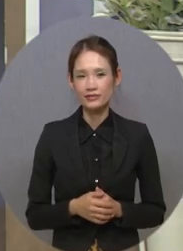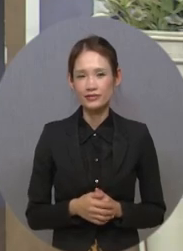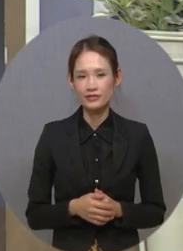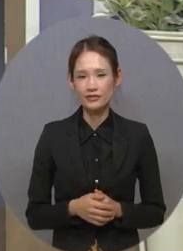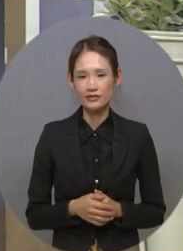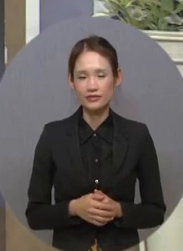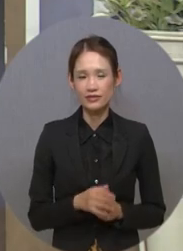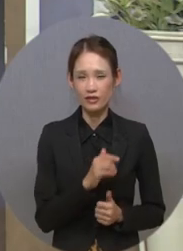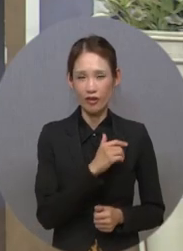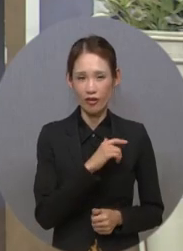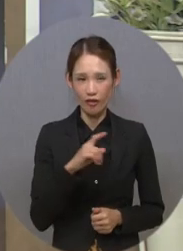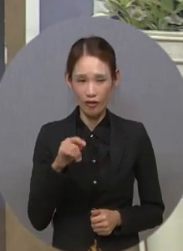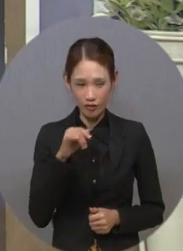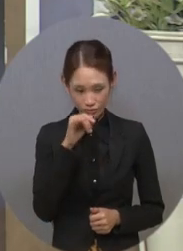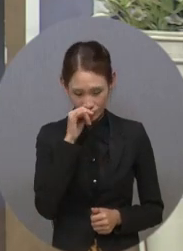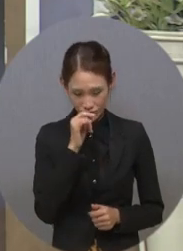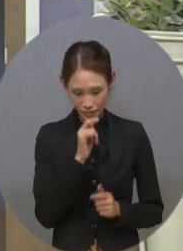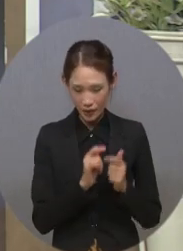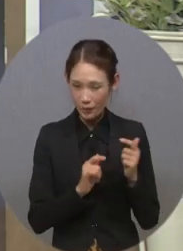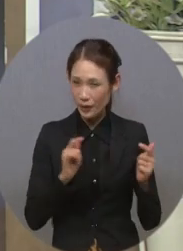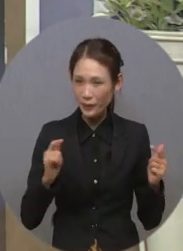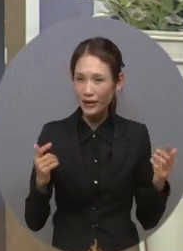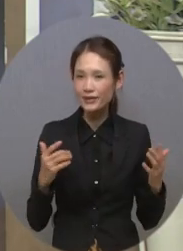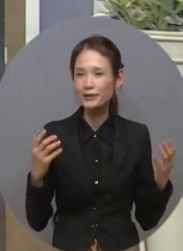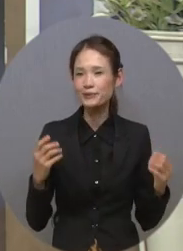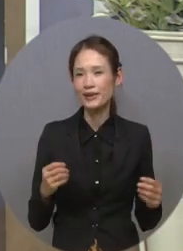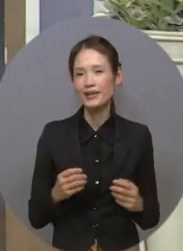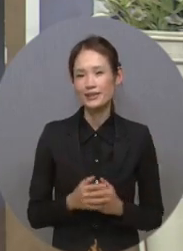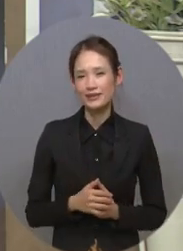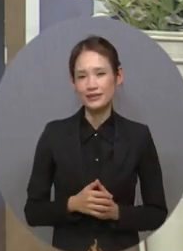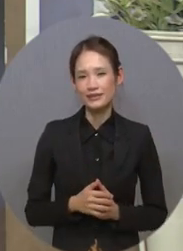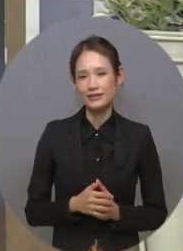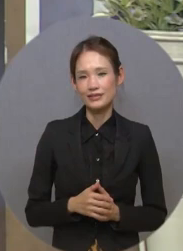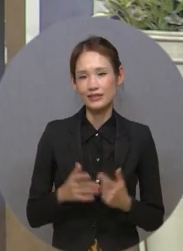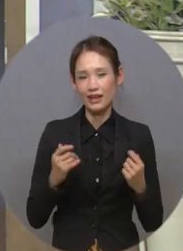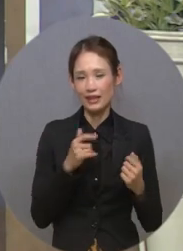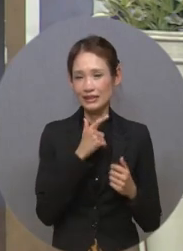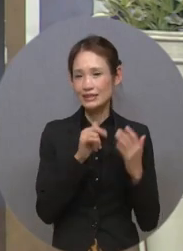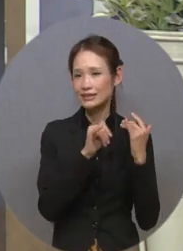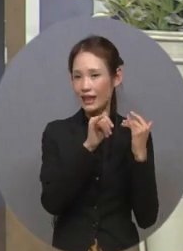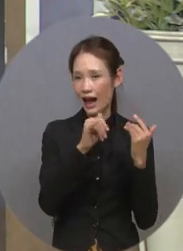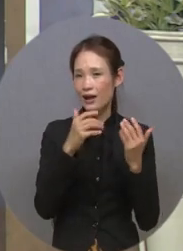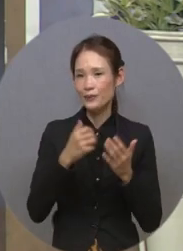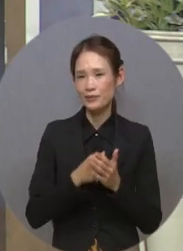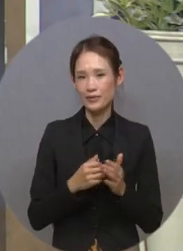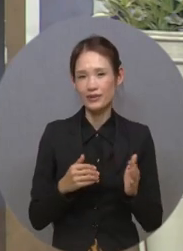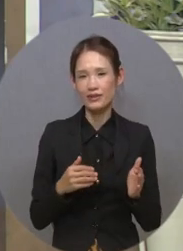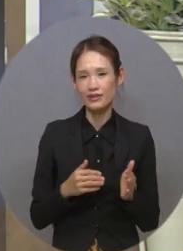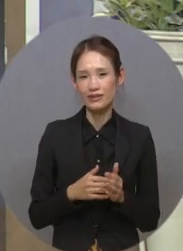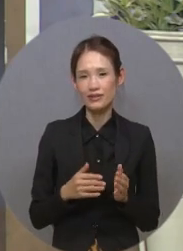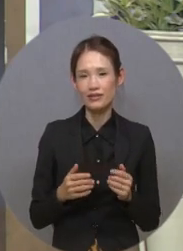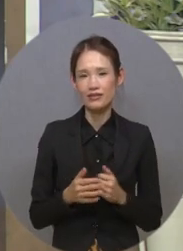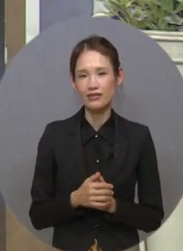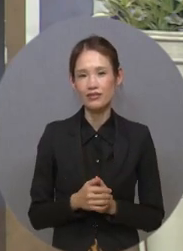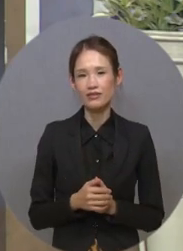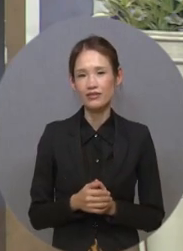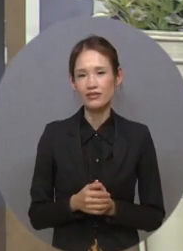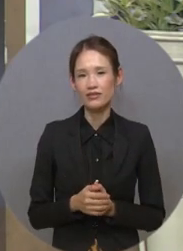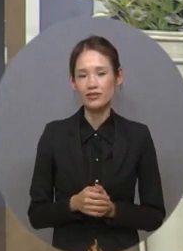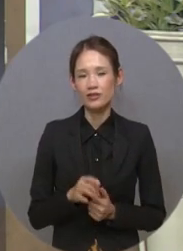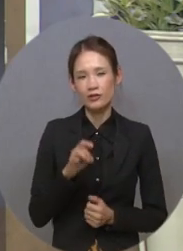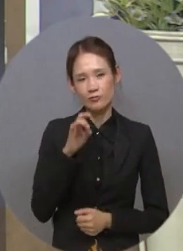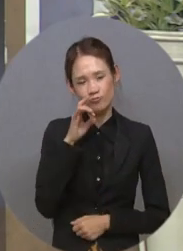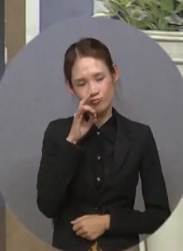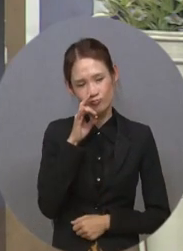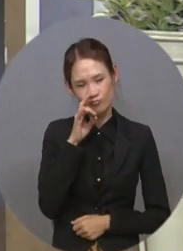굉장히 다사다난하고 네. 여러 가지 일도 많으셨을 텐데 또 이런 큰 상도 수상을 하시고 네. 하시다 보니까 저는 좀